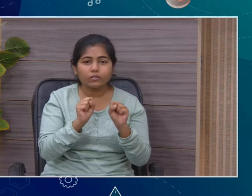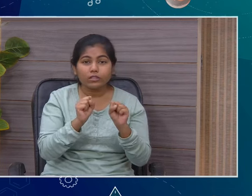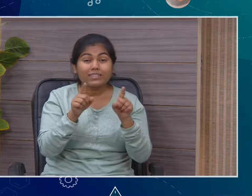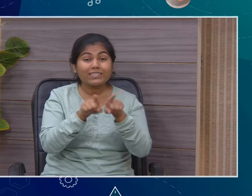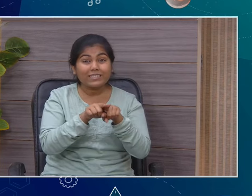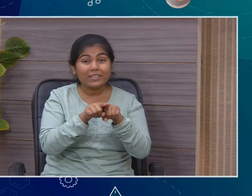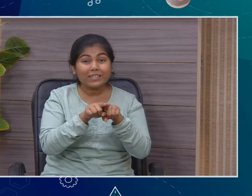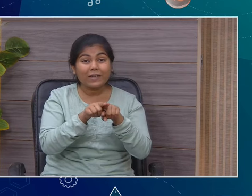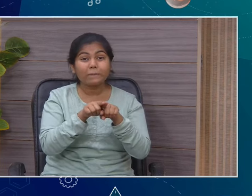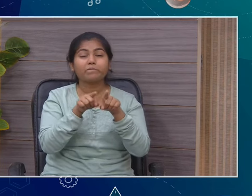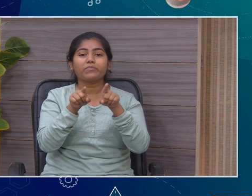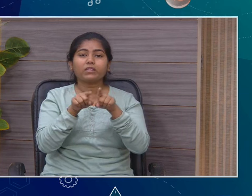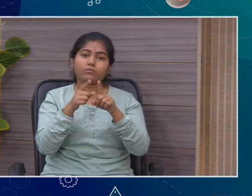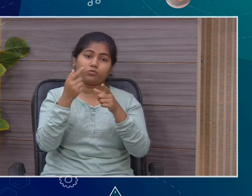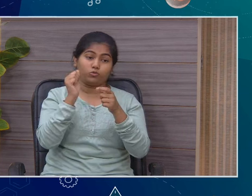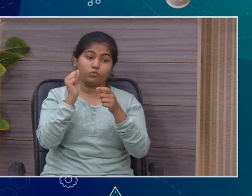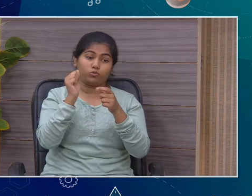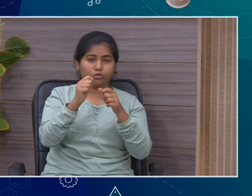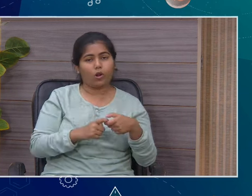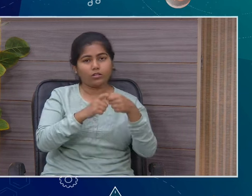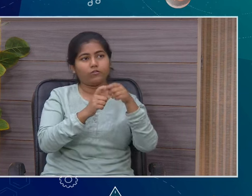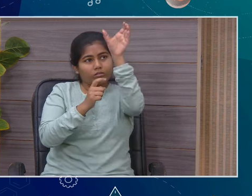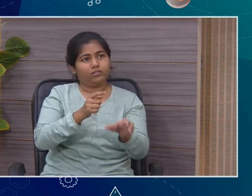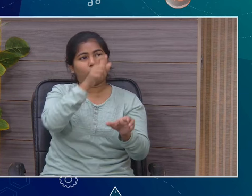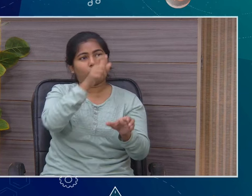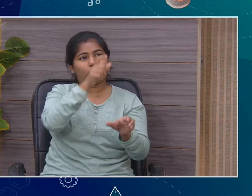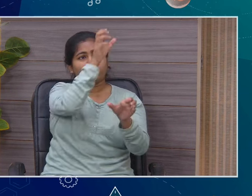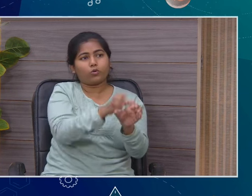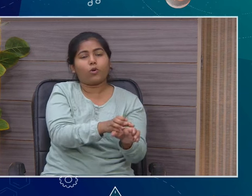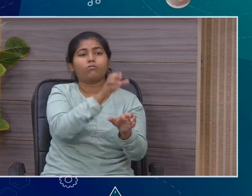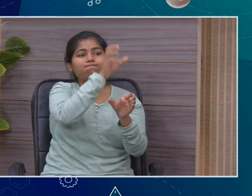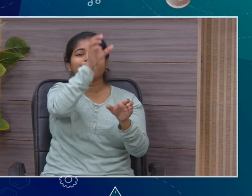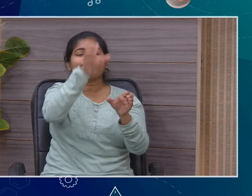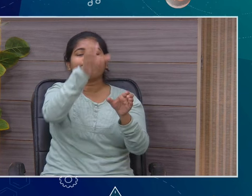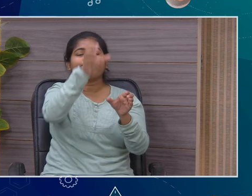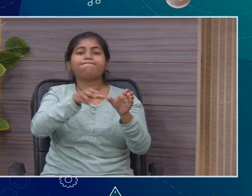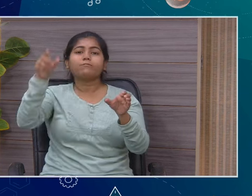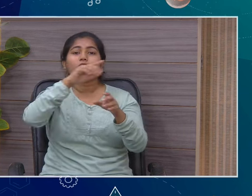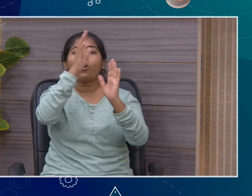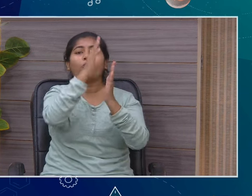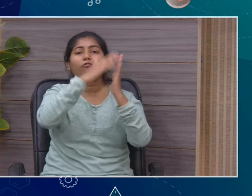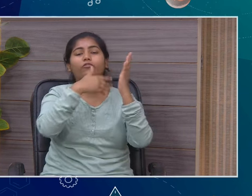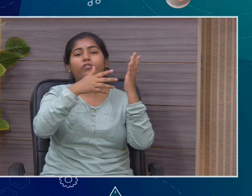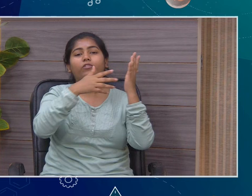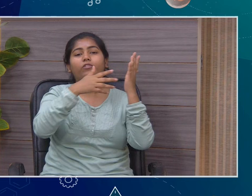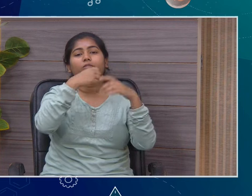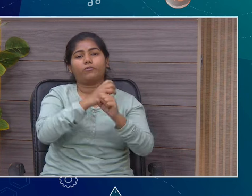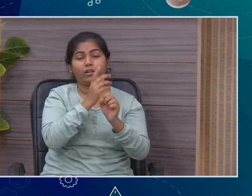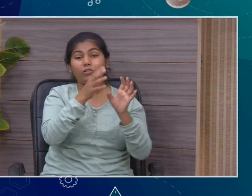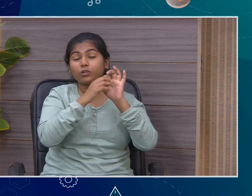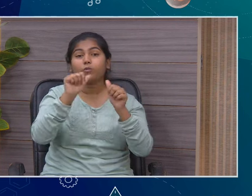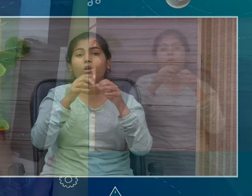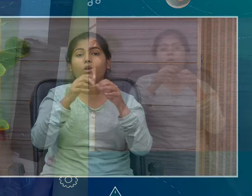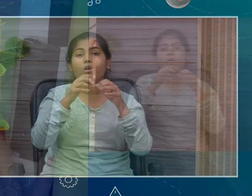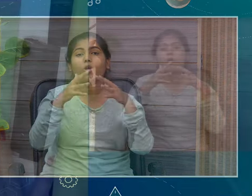प्रॉपर्टीज वाले एलिमेंट्स हैं वो एक कॉलम में आ रहे हैं इसके आधार पर उनका एक टेबल तैयार हो गया और उस टेबल के आधार पर उन्होंने सबसे पहले तो एक लॉ